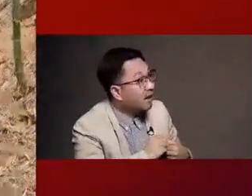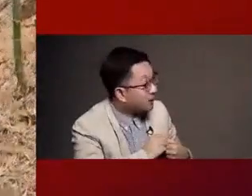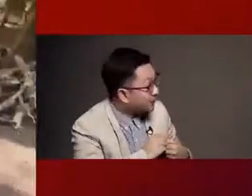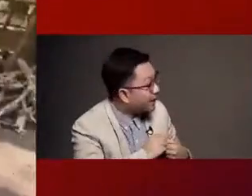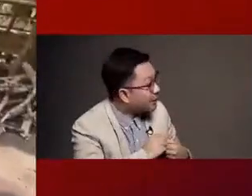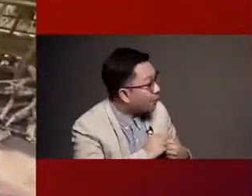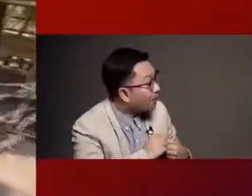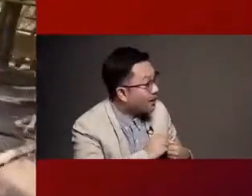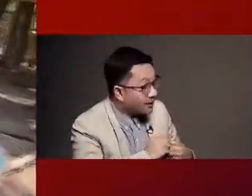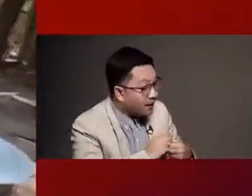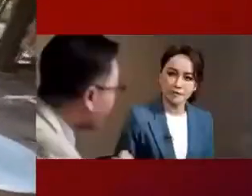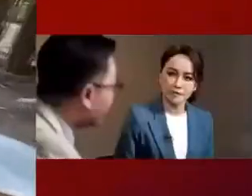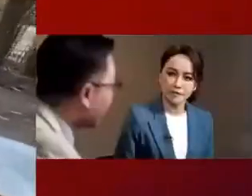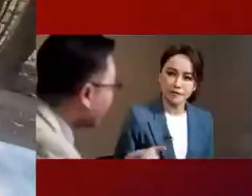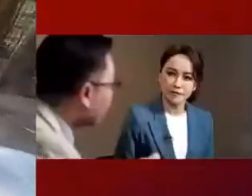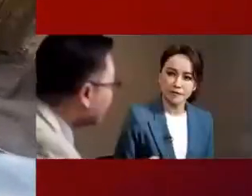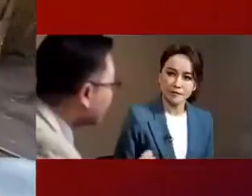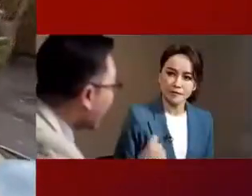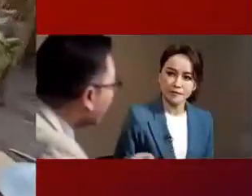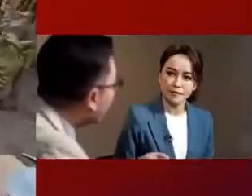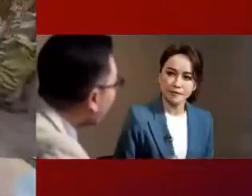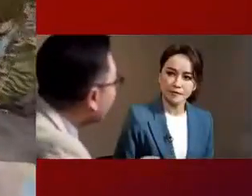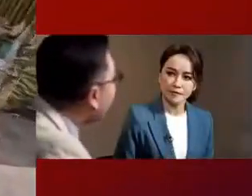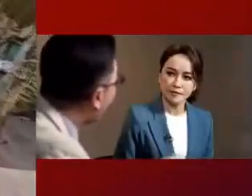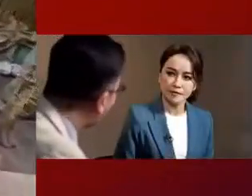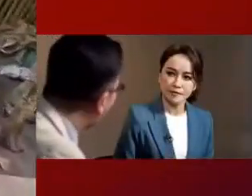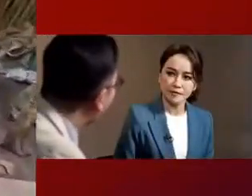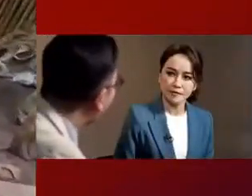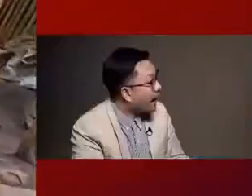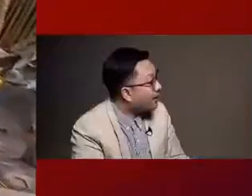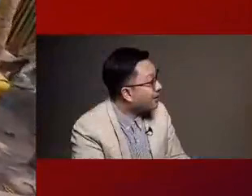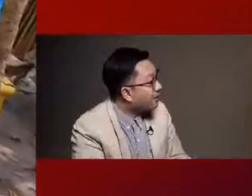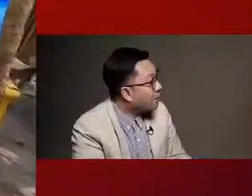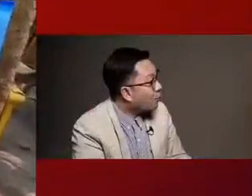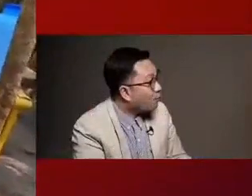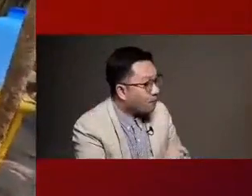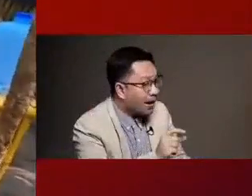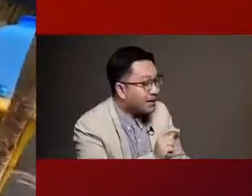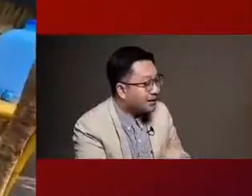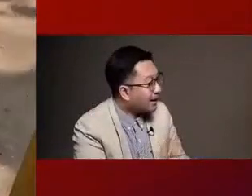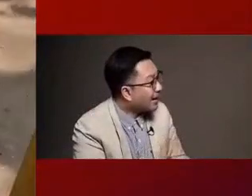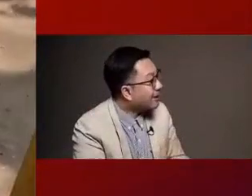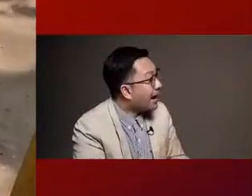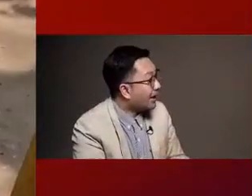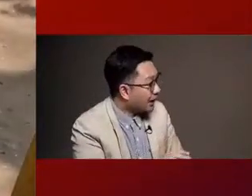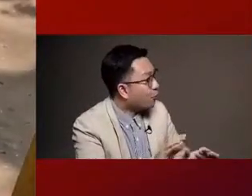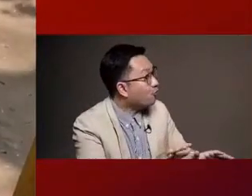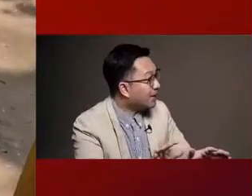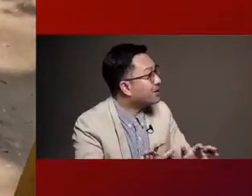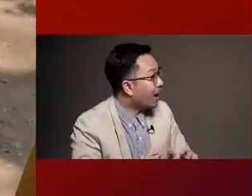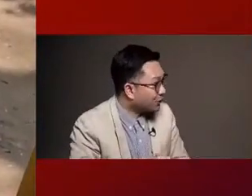มสหพันธรัฐนิยมมาวันนี้ NUG เอาทั้งสองสิ่งมาควบรวมกันปรากฏว่าแบรนดิ้งทางการ